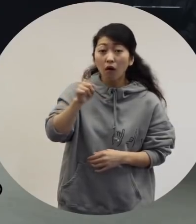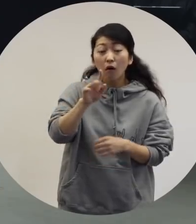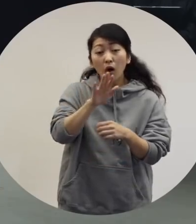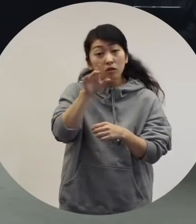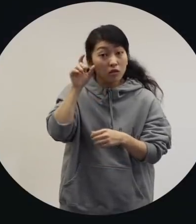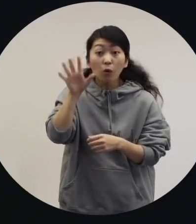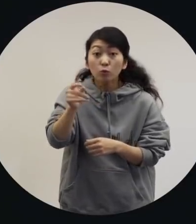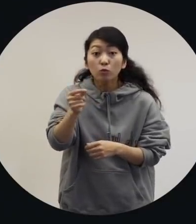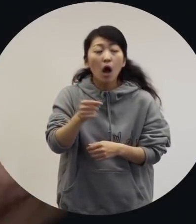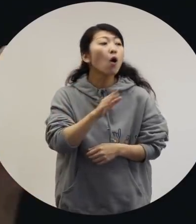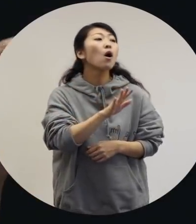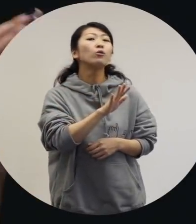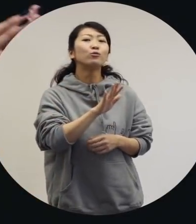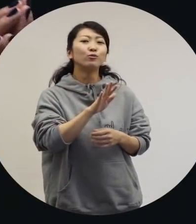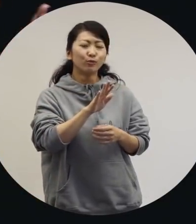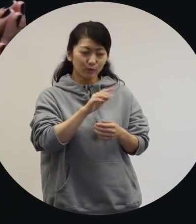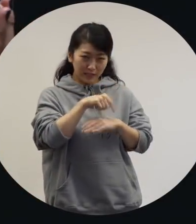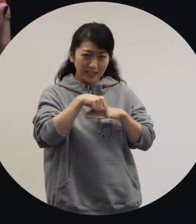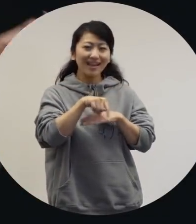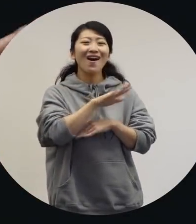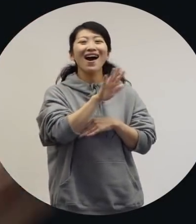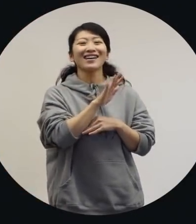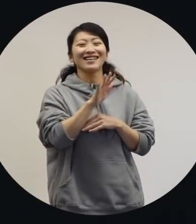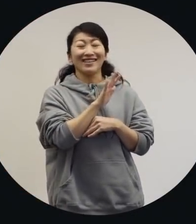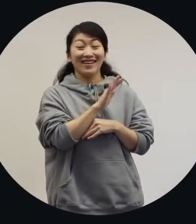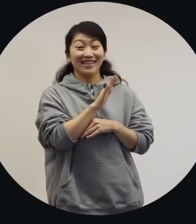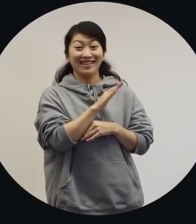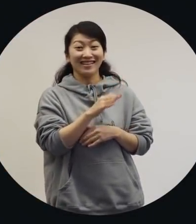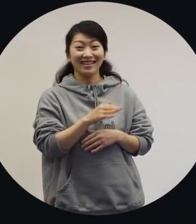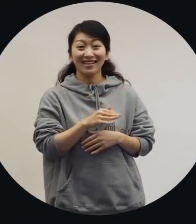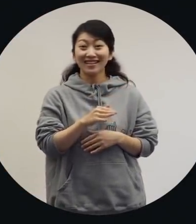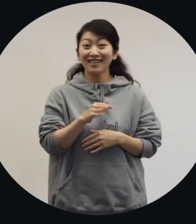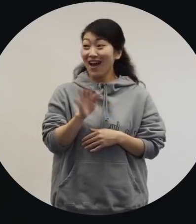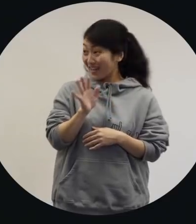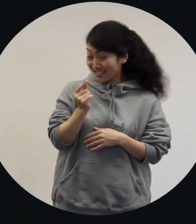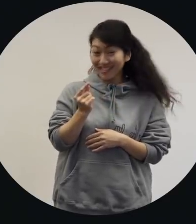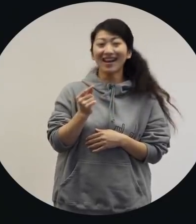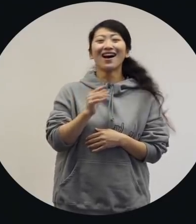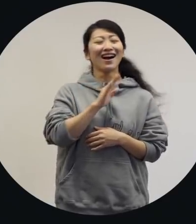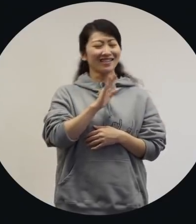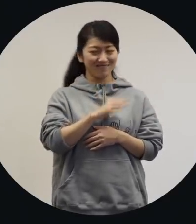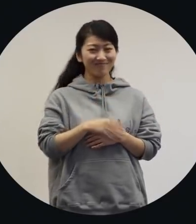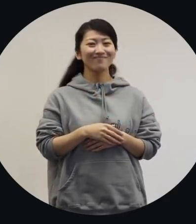してたりしませんでした？ 出してますね。周りのデザインはすごい可愛い、うん、 ね、あれ可愛いですね。うんうんうんうん、